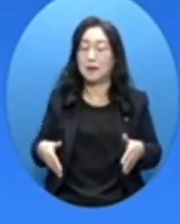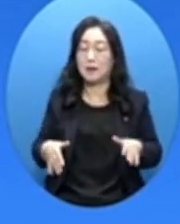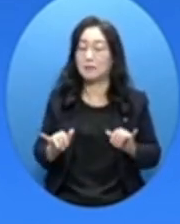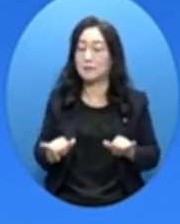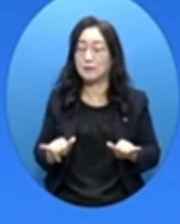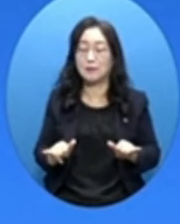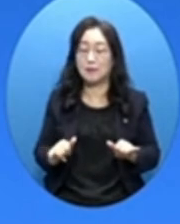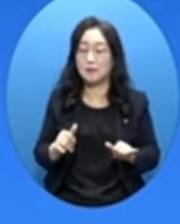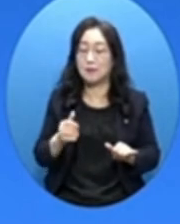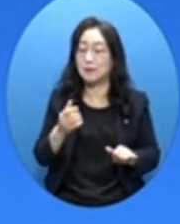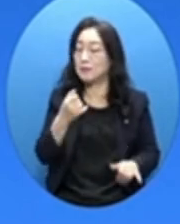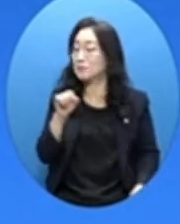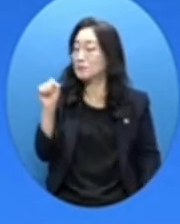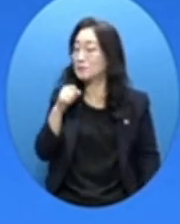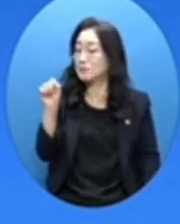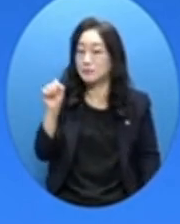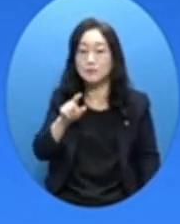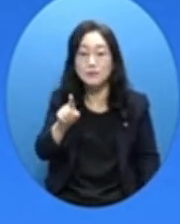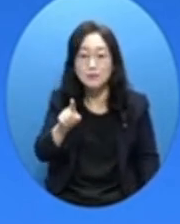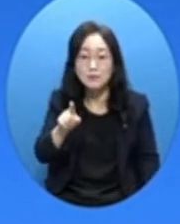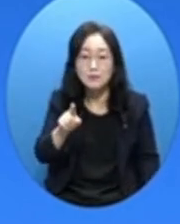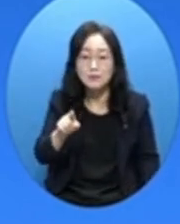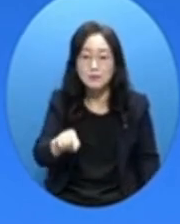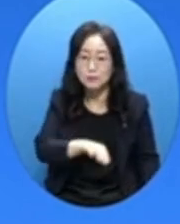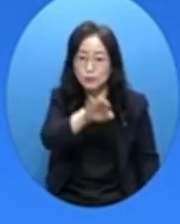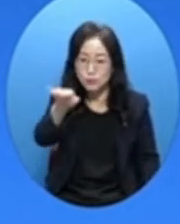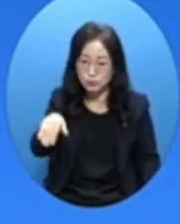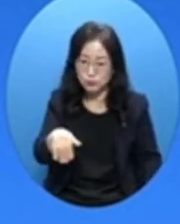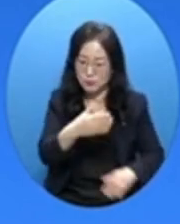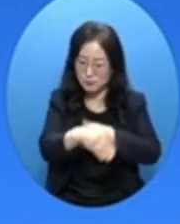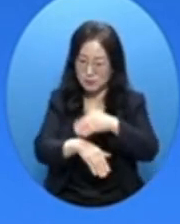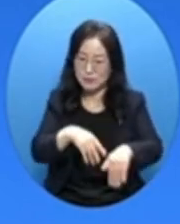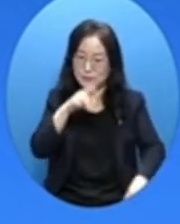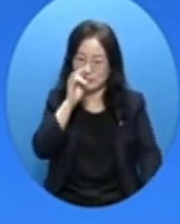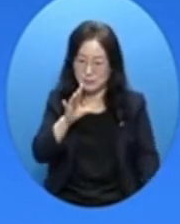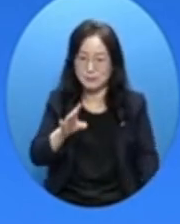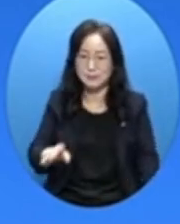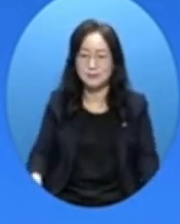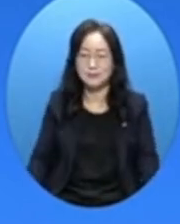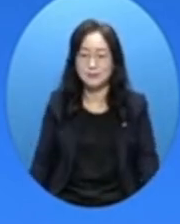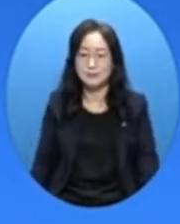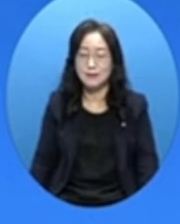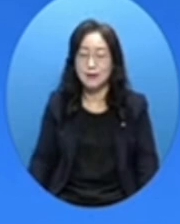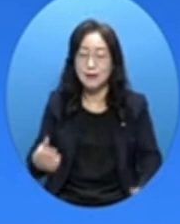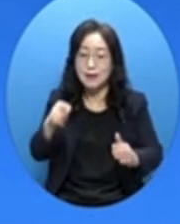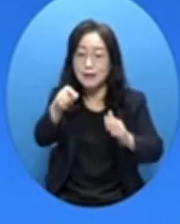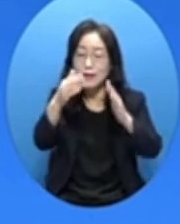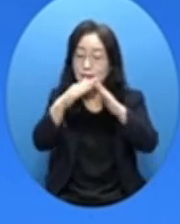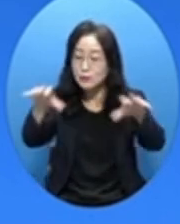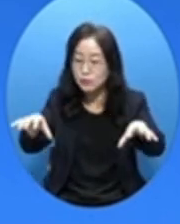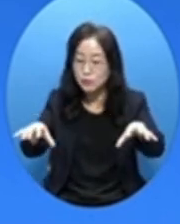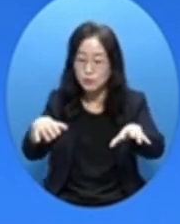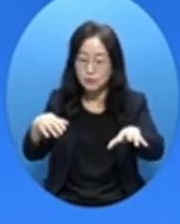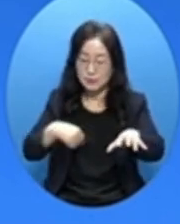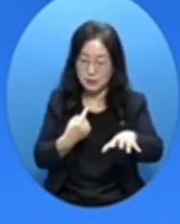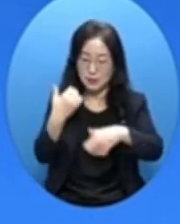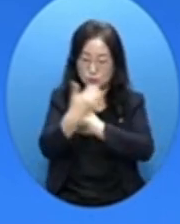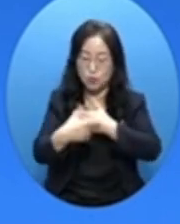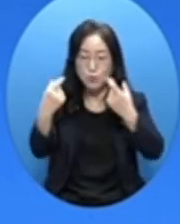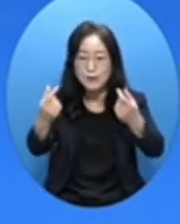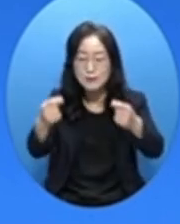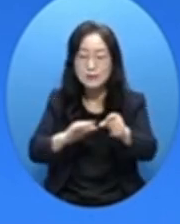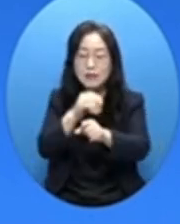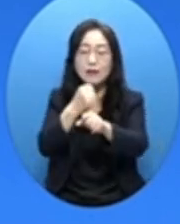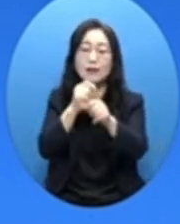돌리고 외매며 살아가고 있지 않은지 우리 자신을 돌아봐야 될 것입니다. 내 이웃을 내 몸처럼 사랑하라고 했는데 내